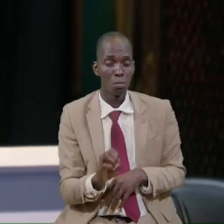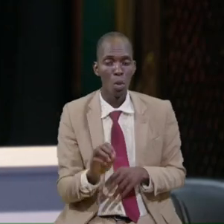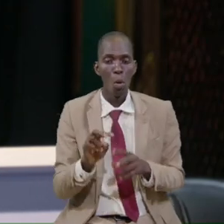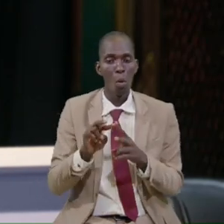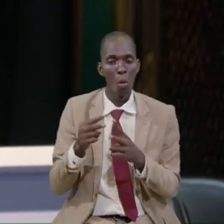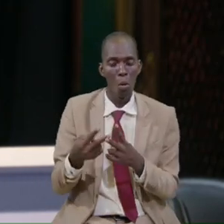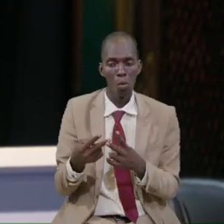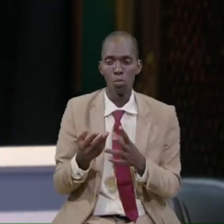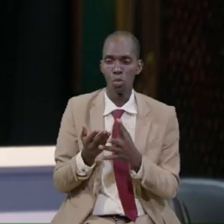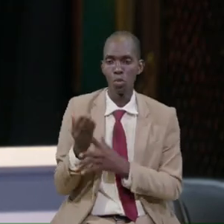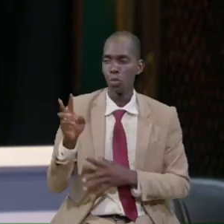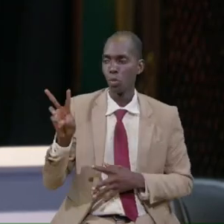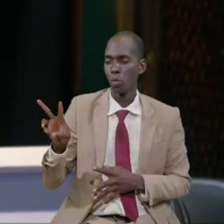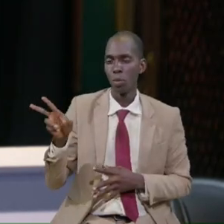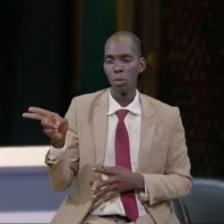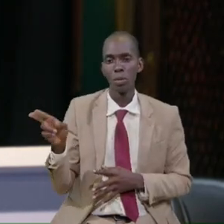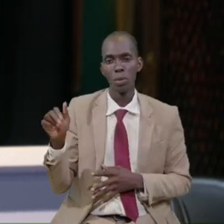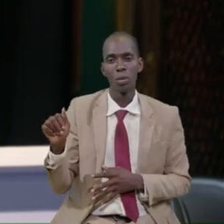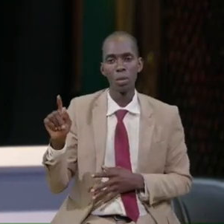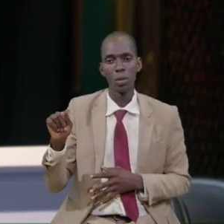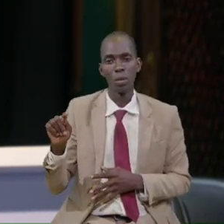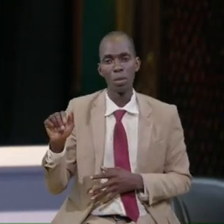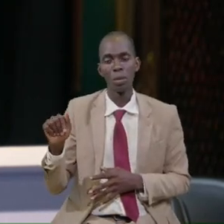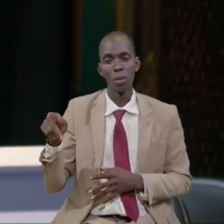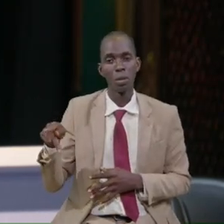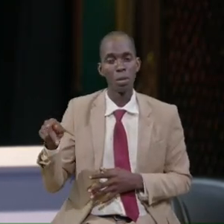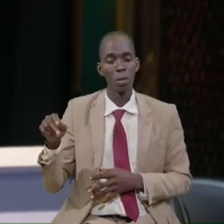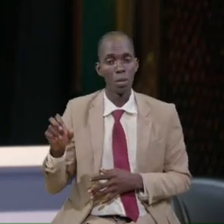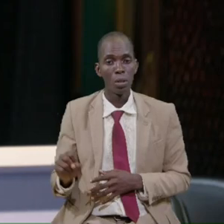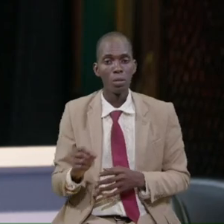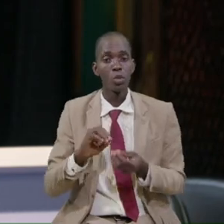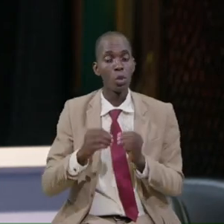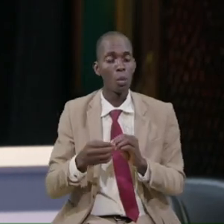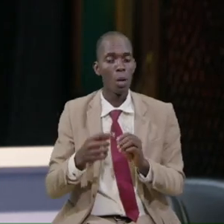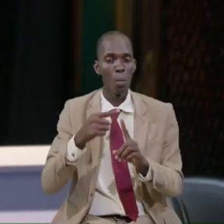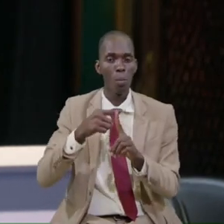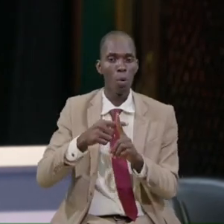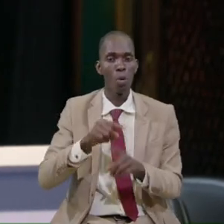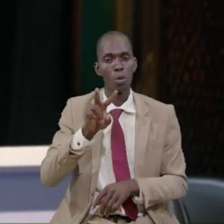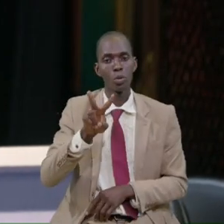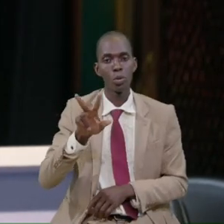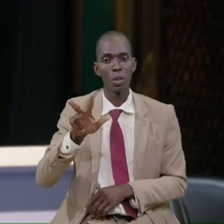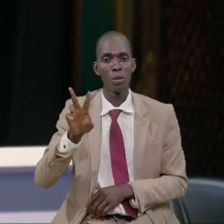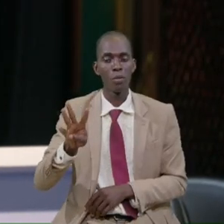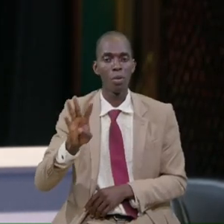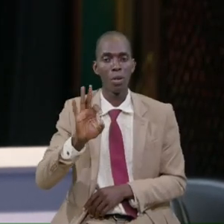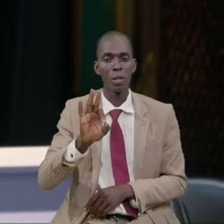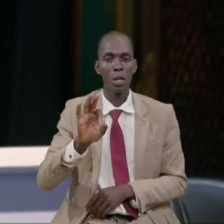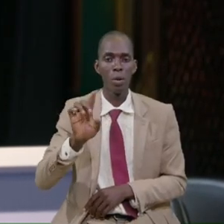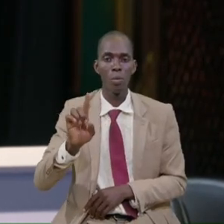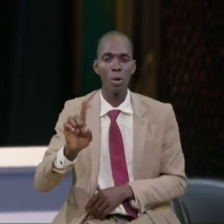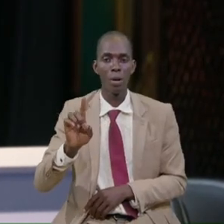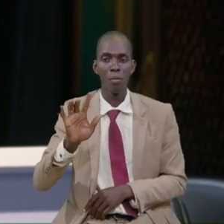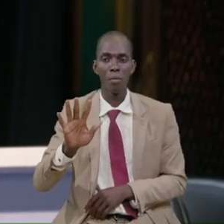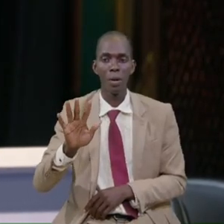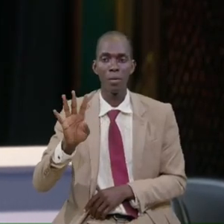suivant + 234 9 1 5